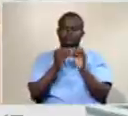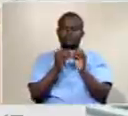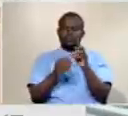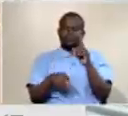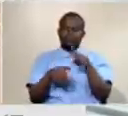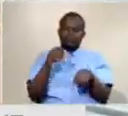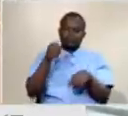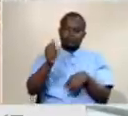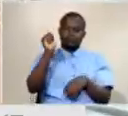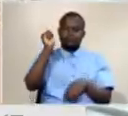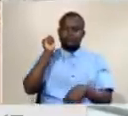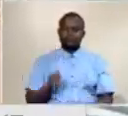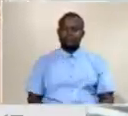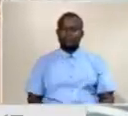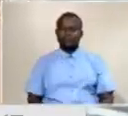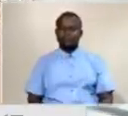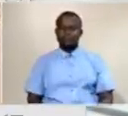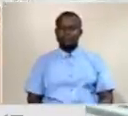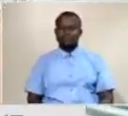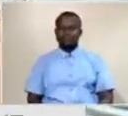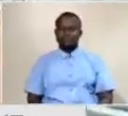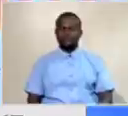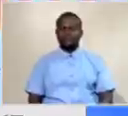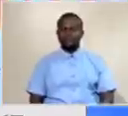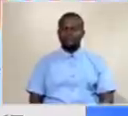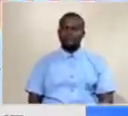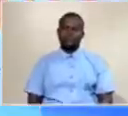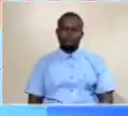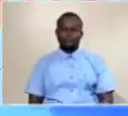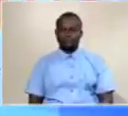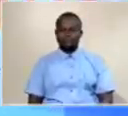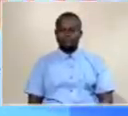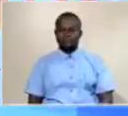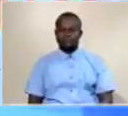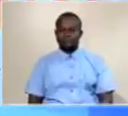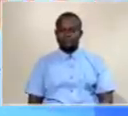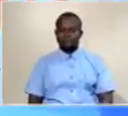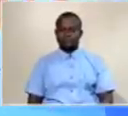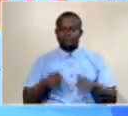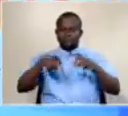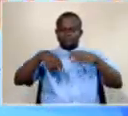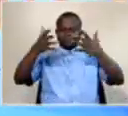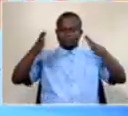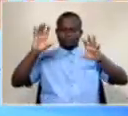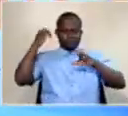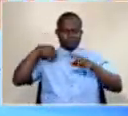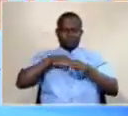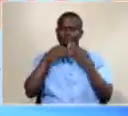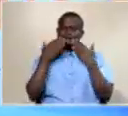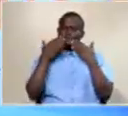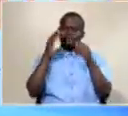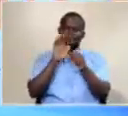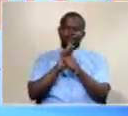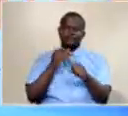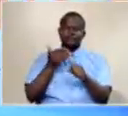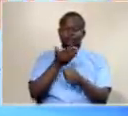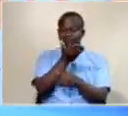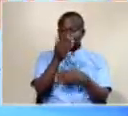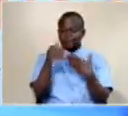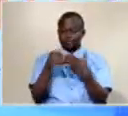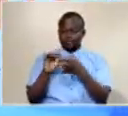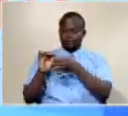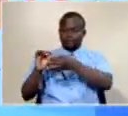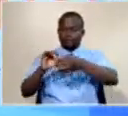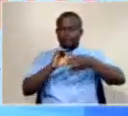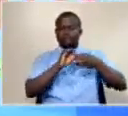w'abahitanwe nayo Jean Paul Turatsinze I Kigali Ahani dusoreje amakuru reka tubashimire mwese twabanye